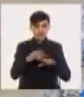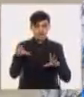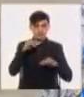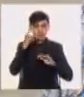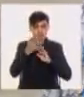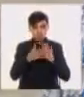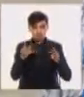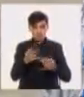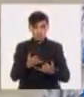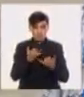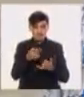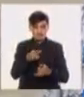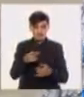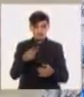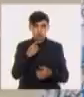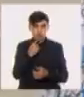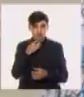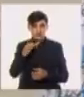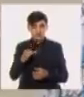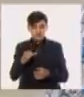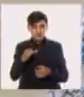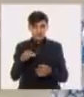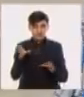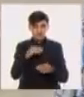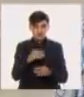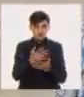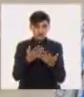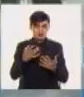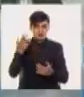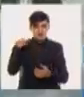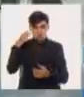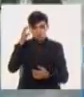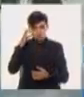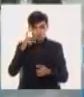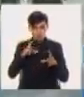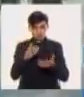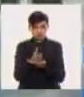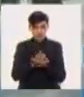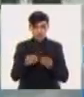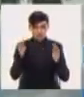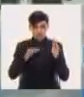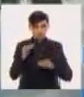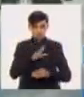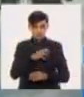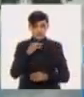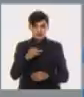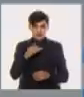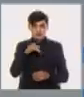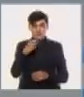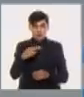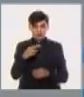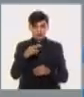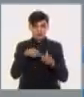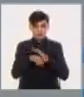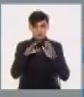понимали и уважали этот труд, труд нескольких поколений ученых. После реконструкции фонд сада значительно